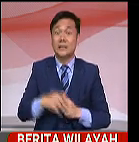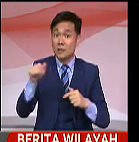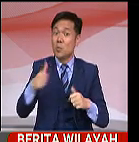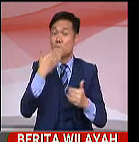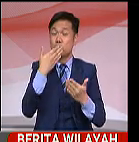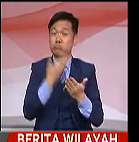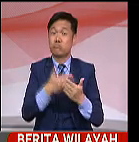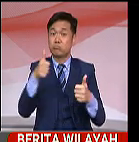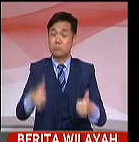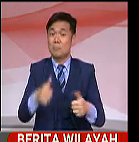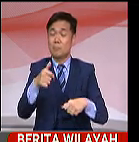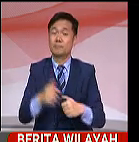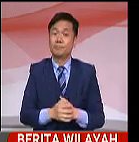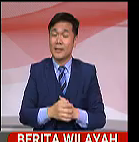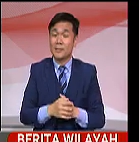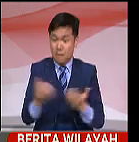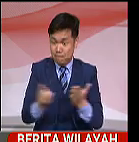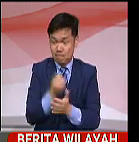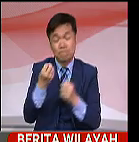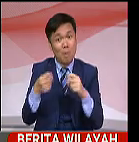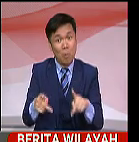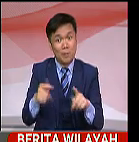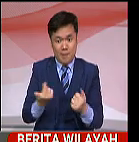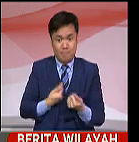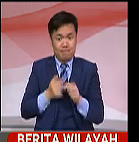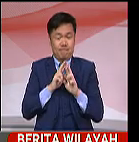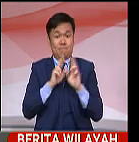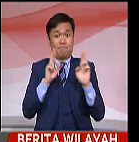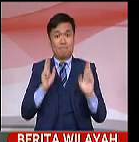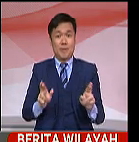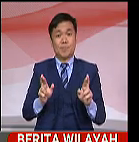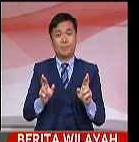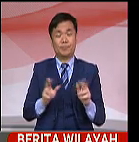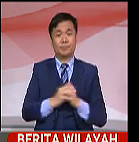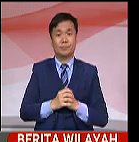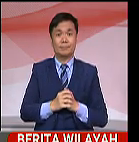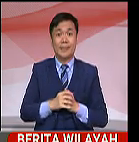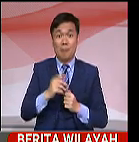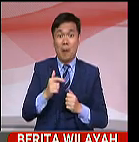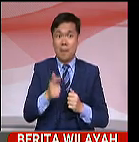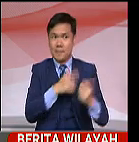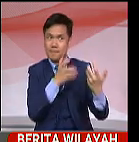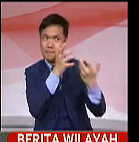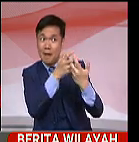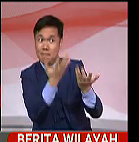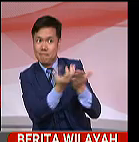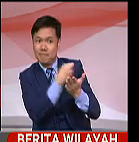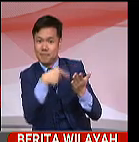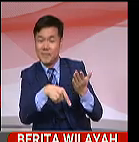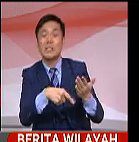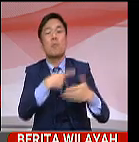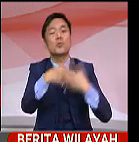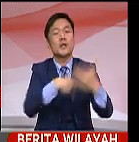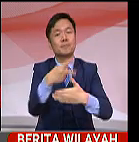good time that we should prepare ourselves and get ready for this initiative. Beliau dalam pada itu